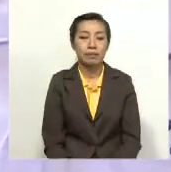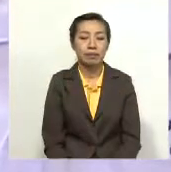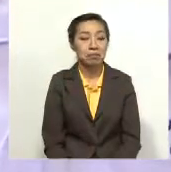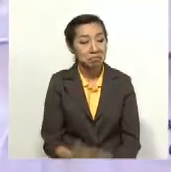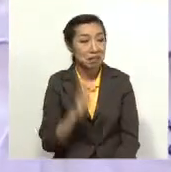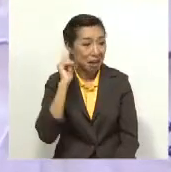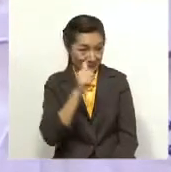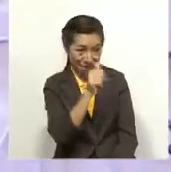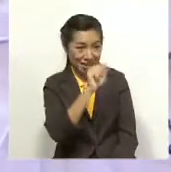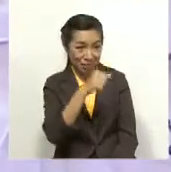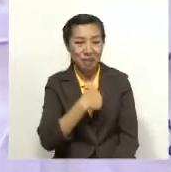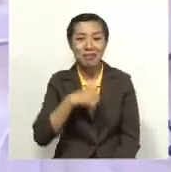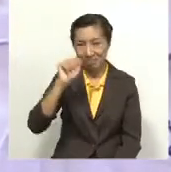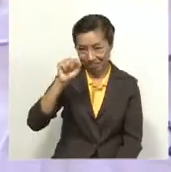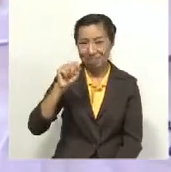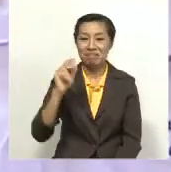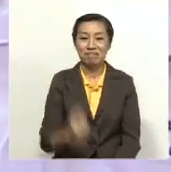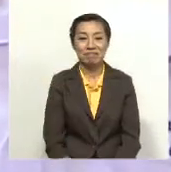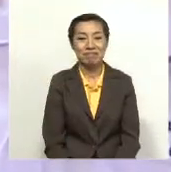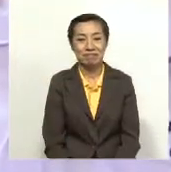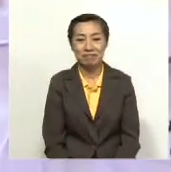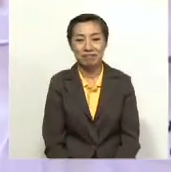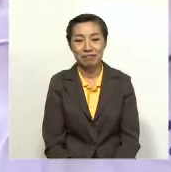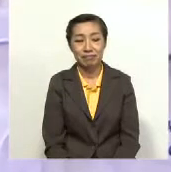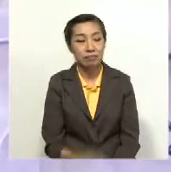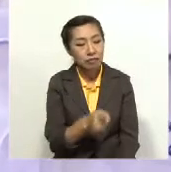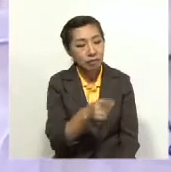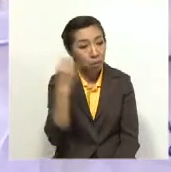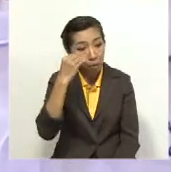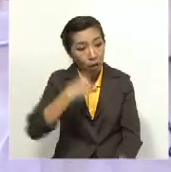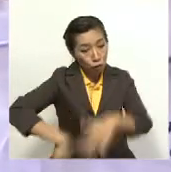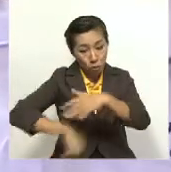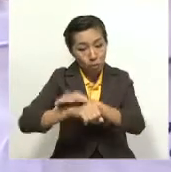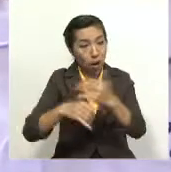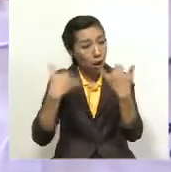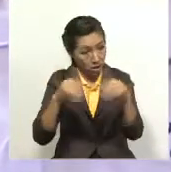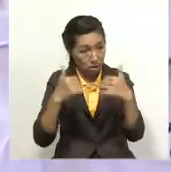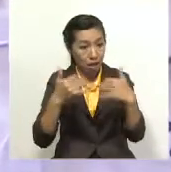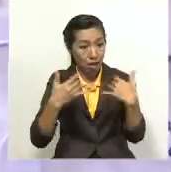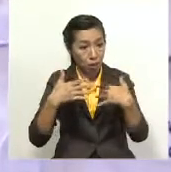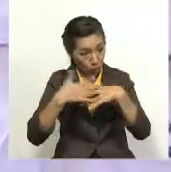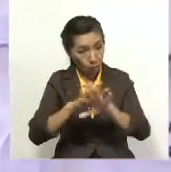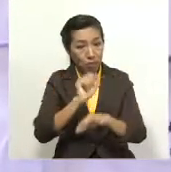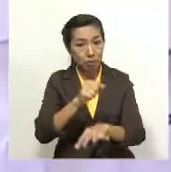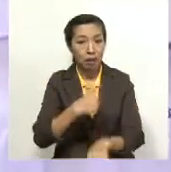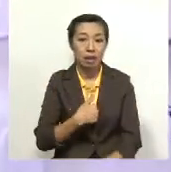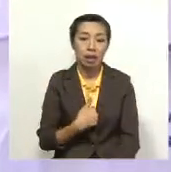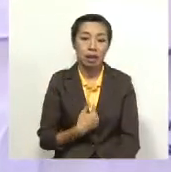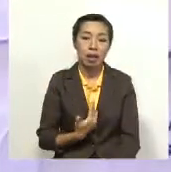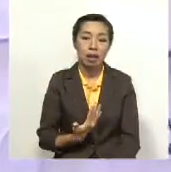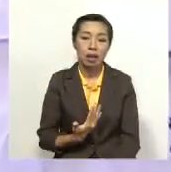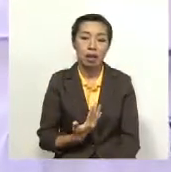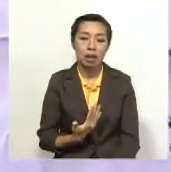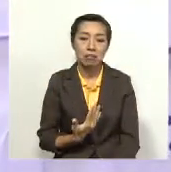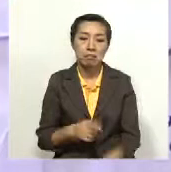ถือว่าเป็นข่าวดี ครับผม ปกติเล่นบอลด้วยกันเขาเป็นยังไงบ้างคะท่านผู้ใหญ่ใส่เ